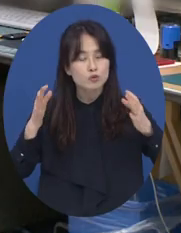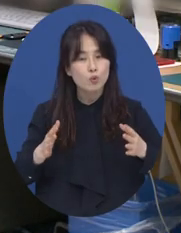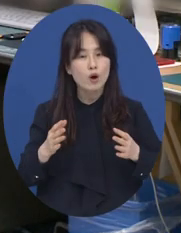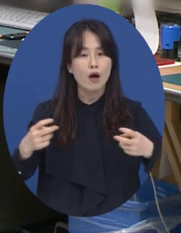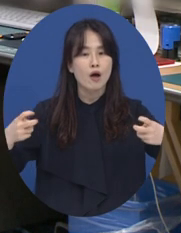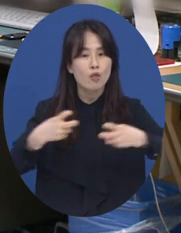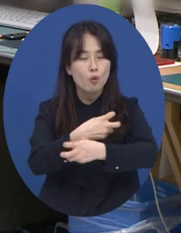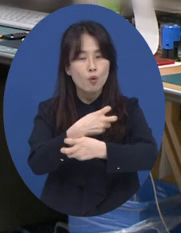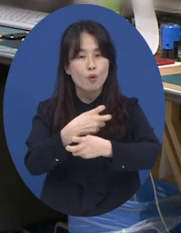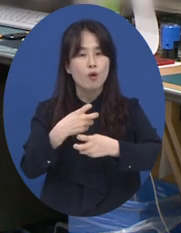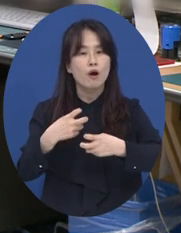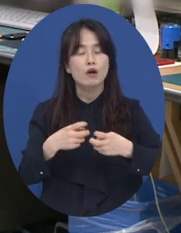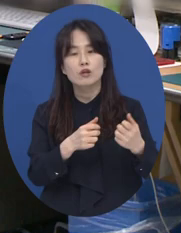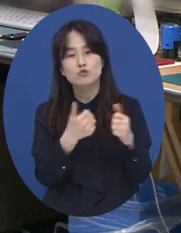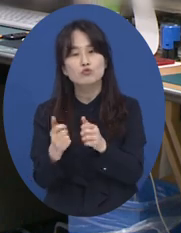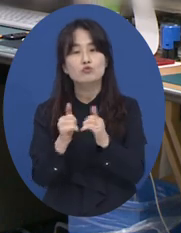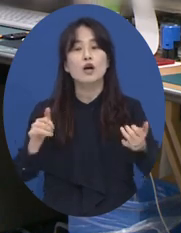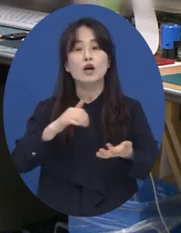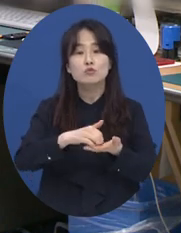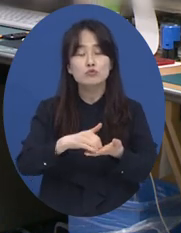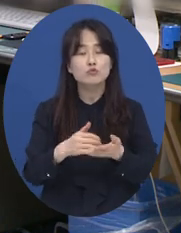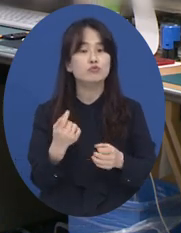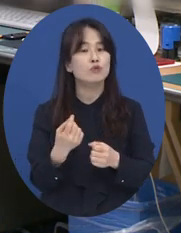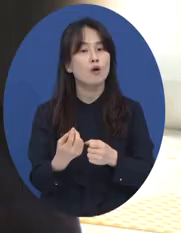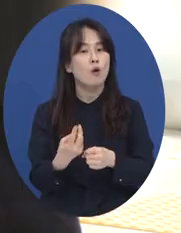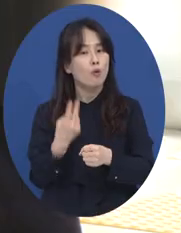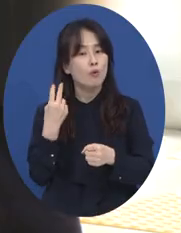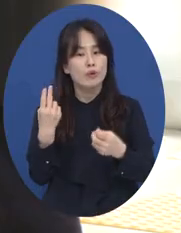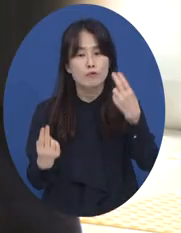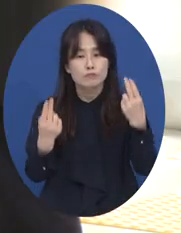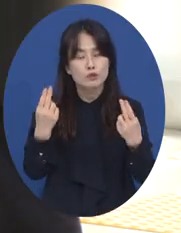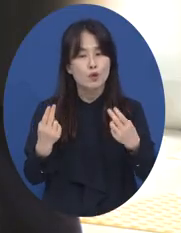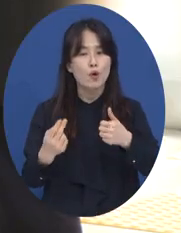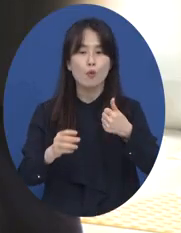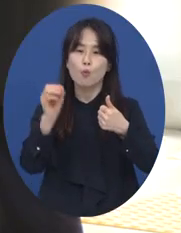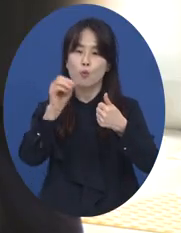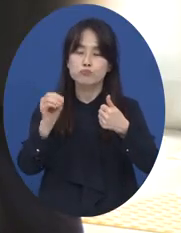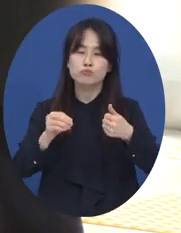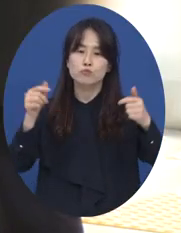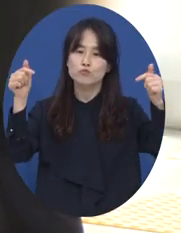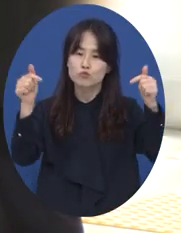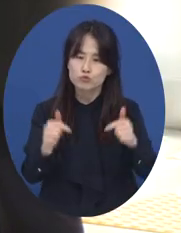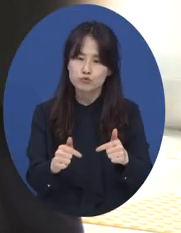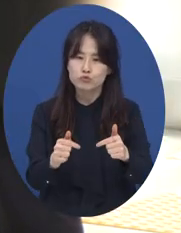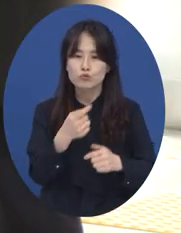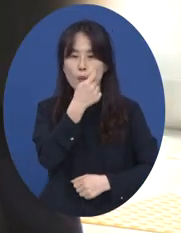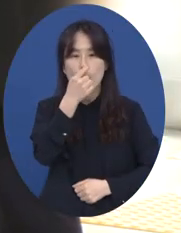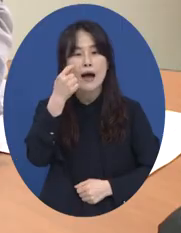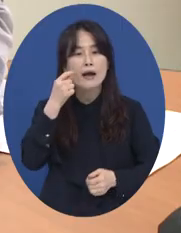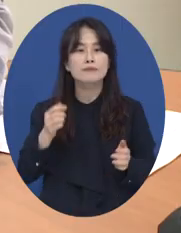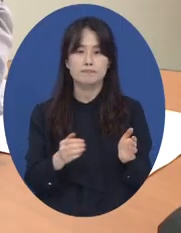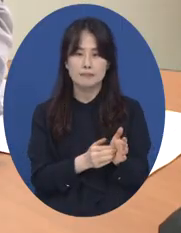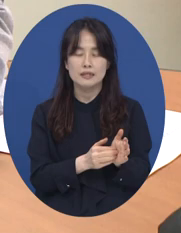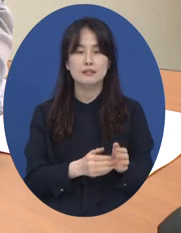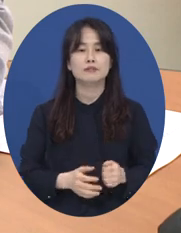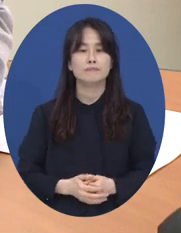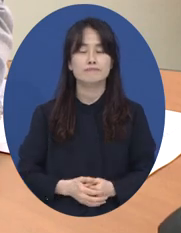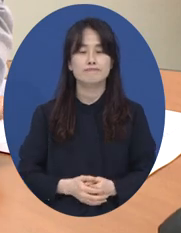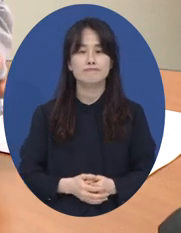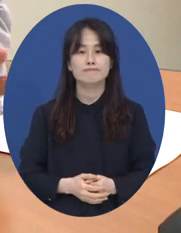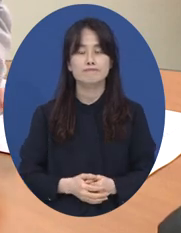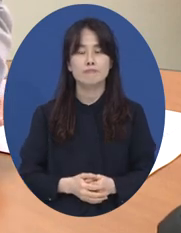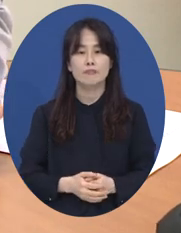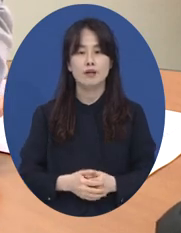도내 교통사고 사망자 수가 전년 같은 기간보다 5%가량 감소한 것으로 확인됐습니다.